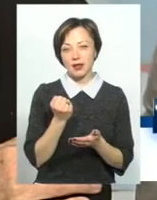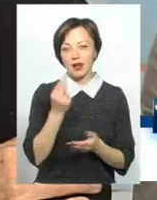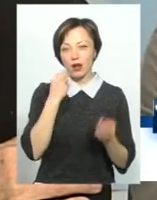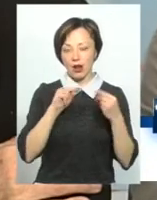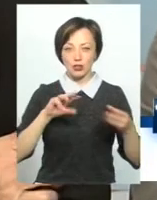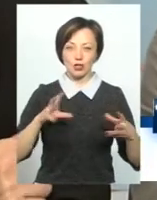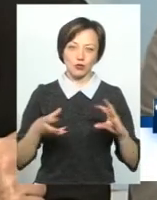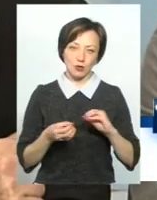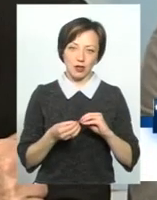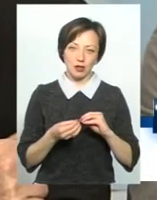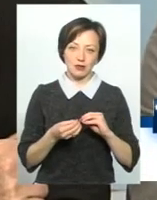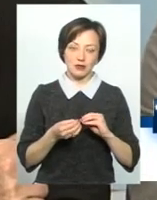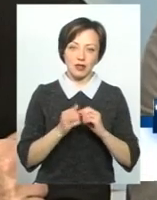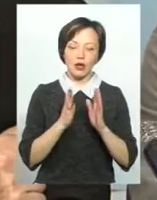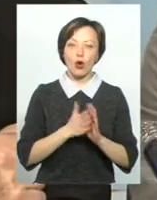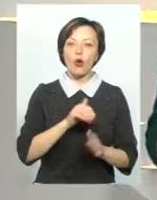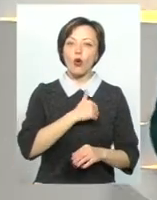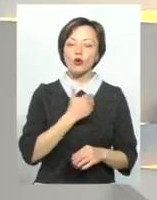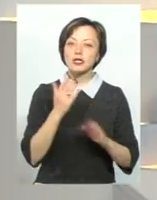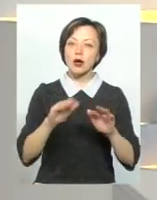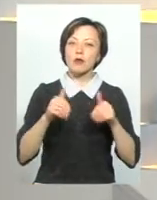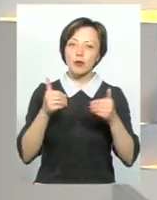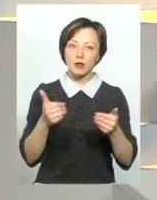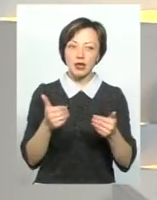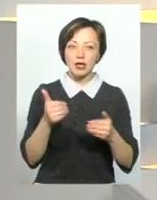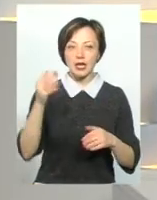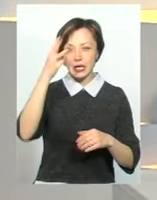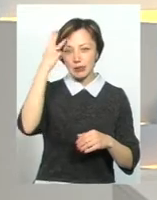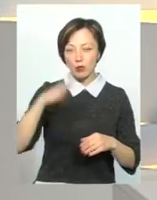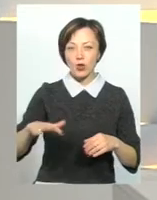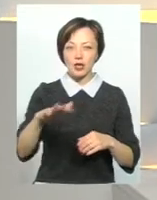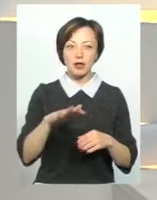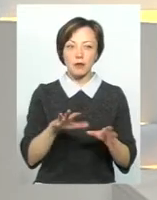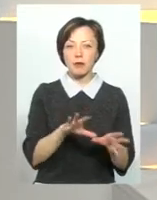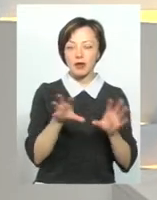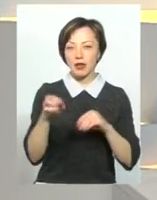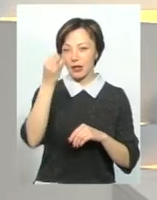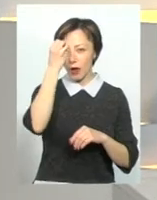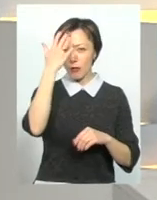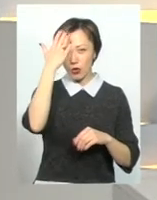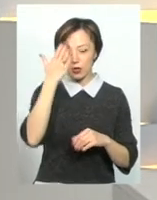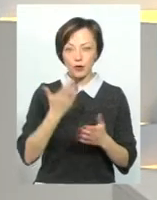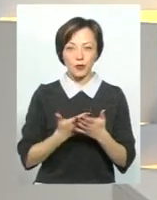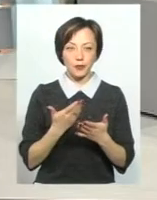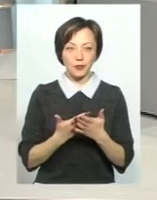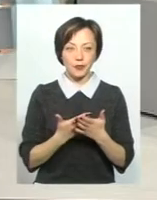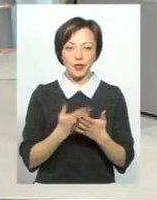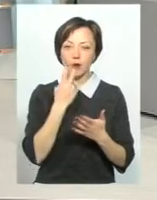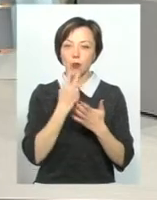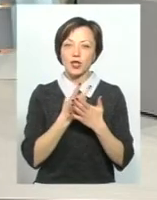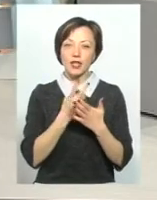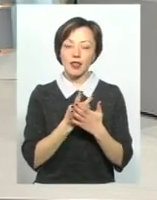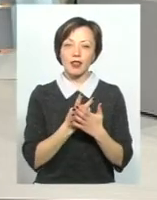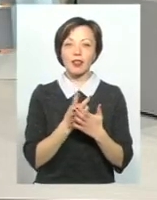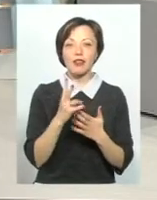кращих результатів загалом. І хочу вам ще запропонувати от з Поділля буквально на хвилиночку перенестись в Японію. Подивимося